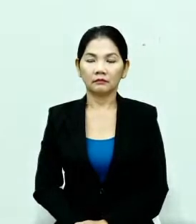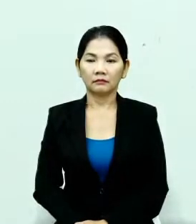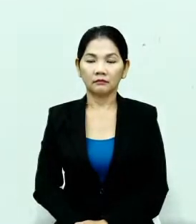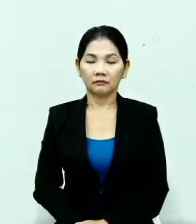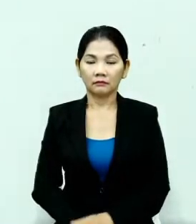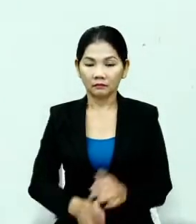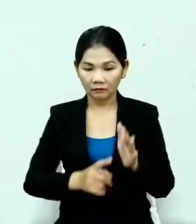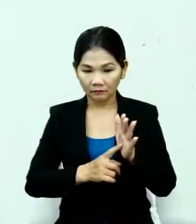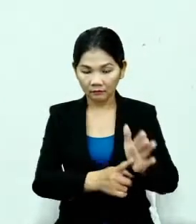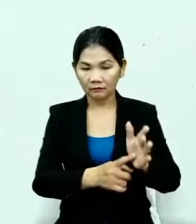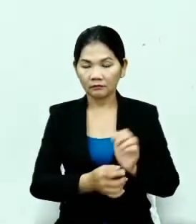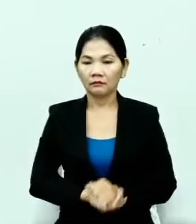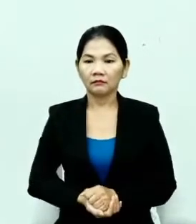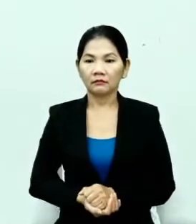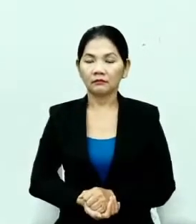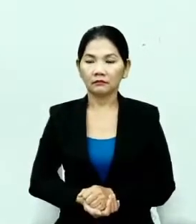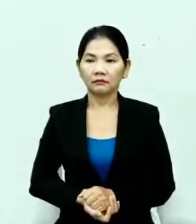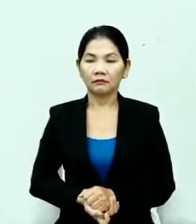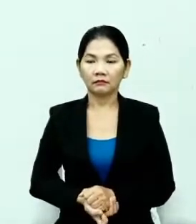chà út tí hó